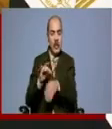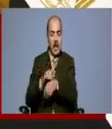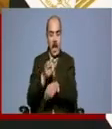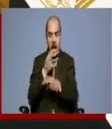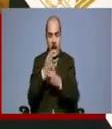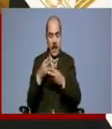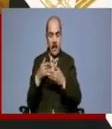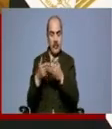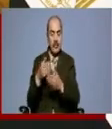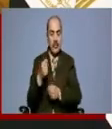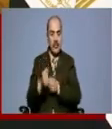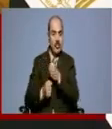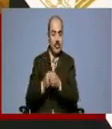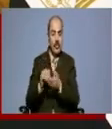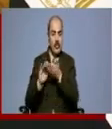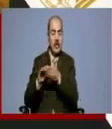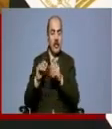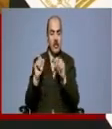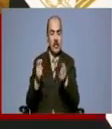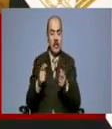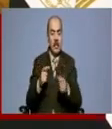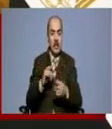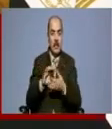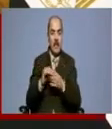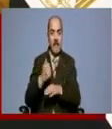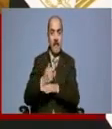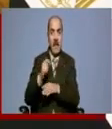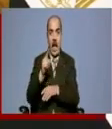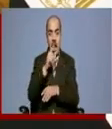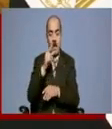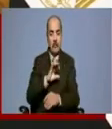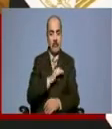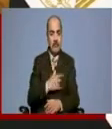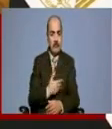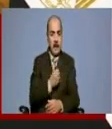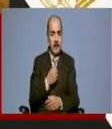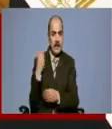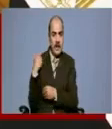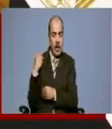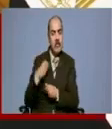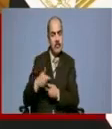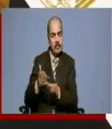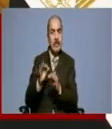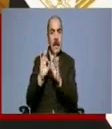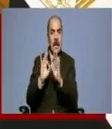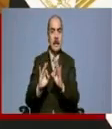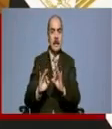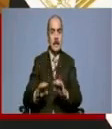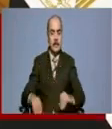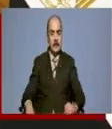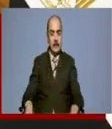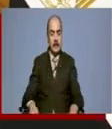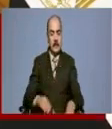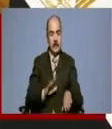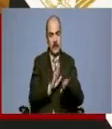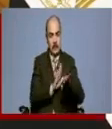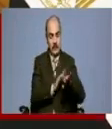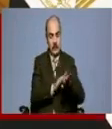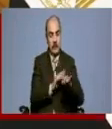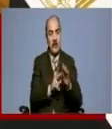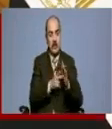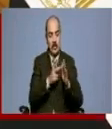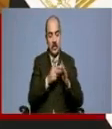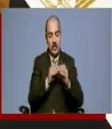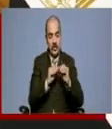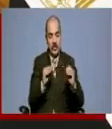يبداوا عمليه التحرك عشان كده الناس لما تكلم عن المستوطنات او هي في الاساس المفروض تبقى اسمها المستعمرات المستوطنات ان هم رايحين